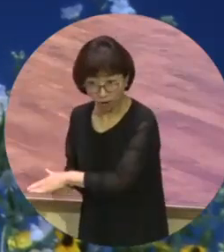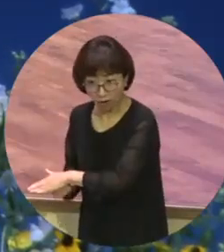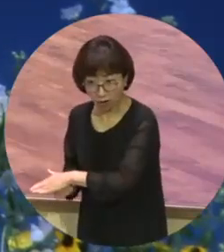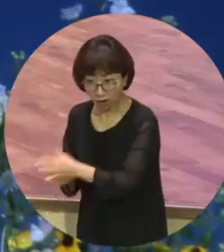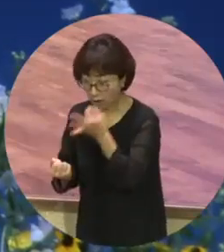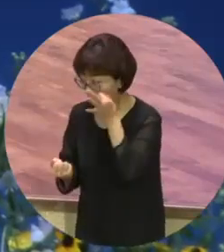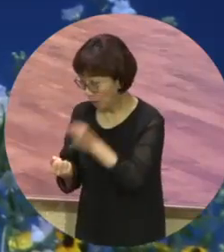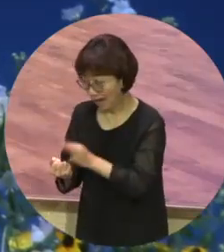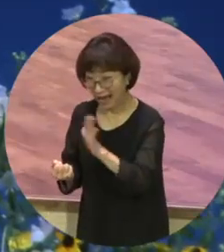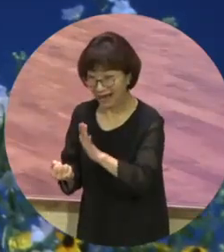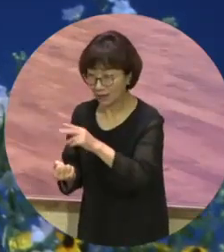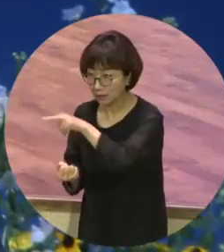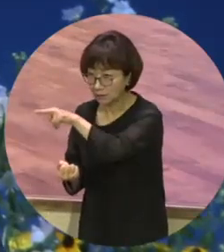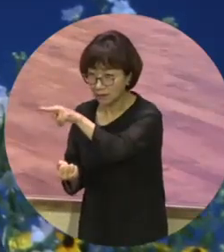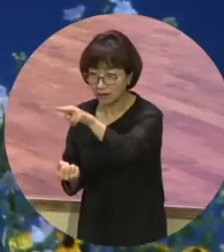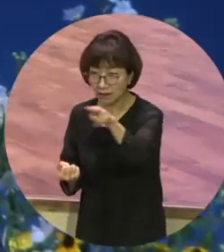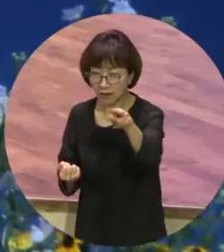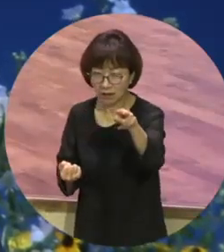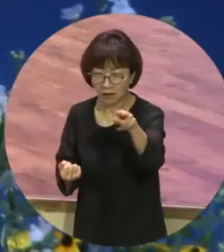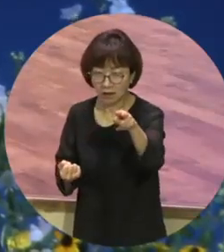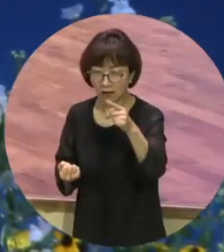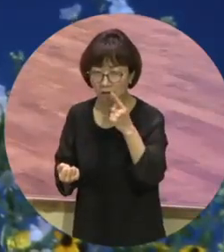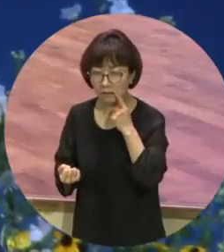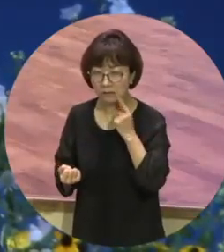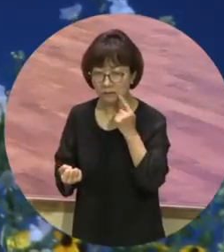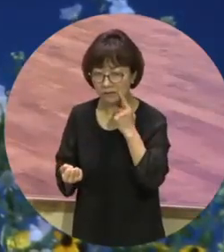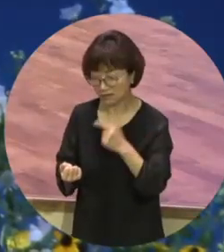원망, 불평만 일삼고 있는